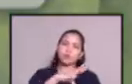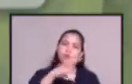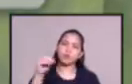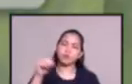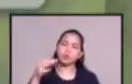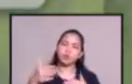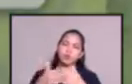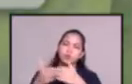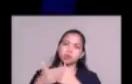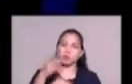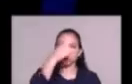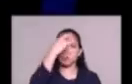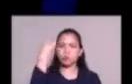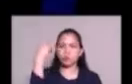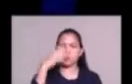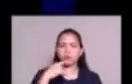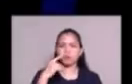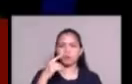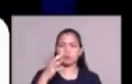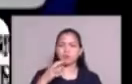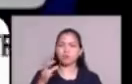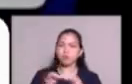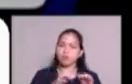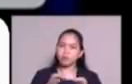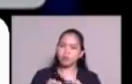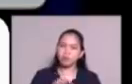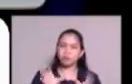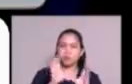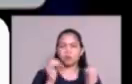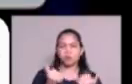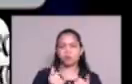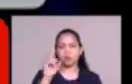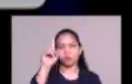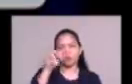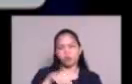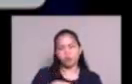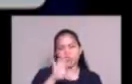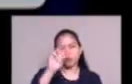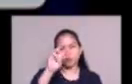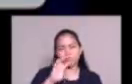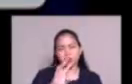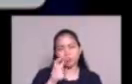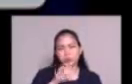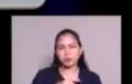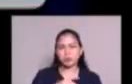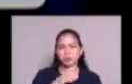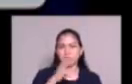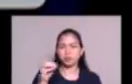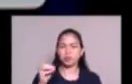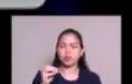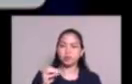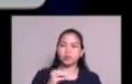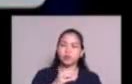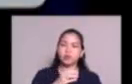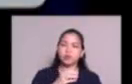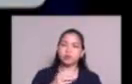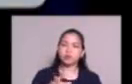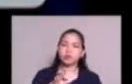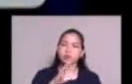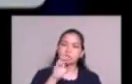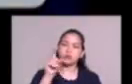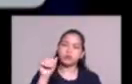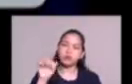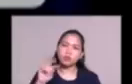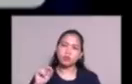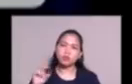kalapit na bayan sa Rizal. Paliwanag ng kumpanya, nasa 1,600 million liters ang alokasyon sa kanila ng Angat Dam kada